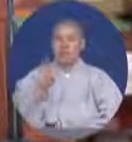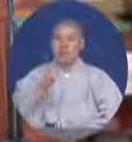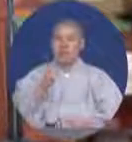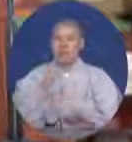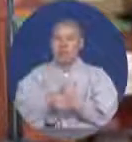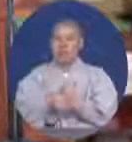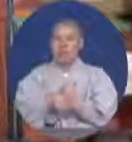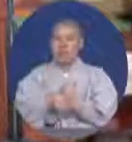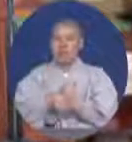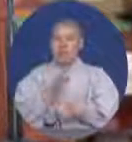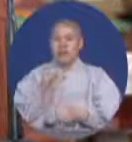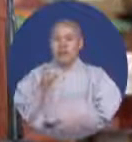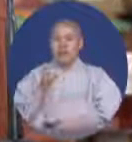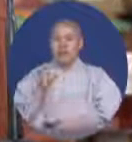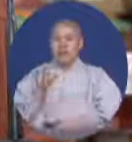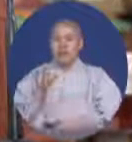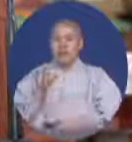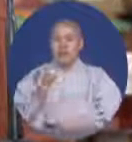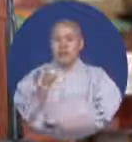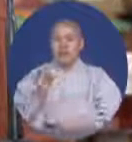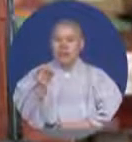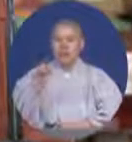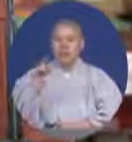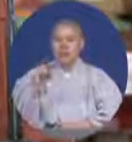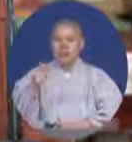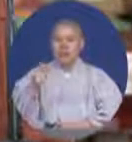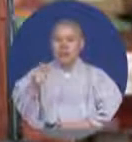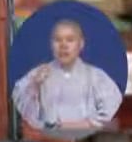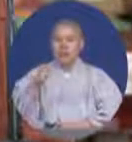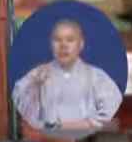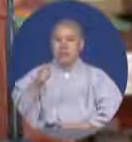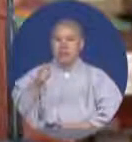광대법하야 영파